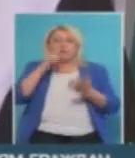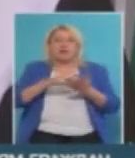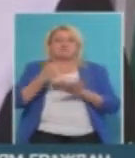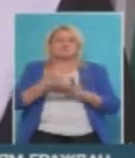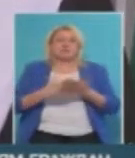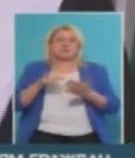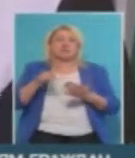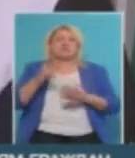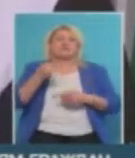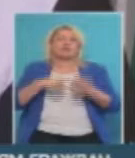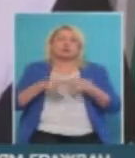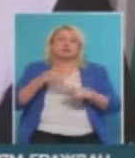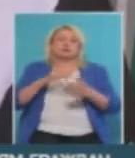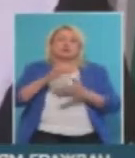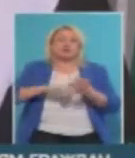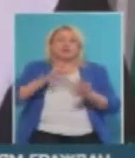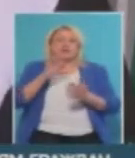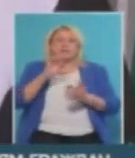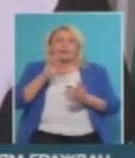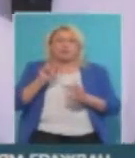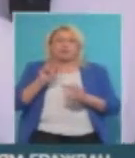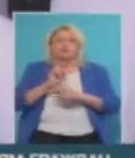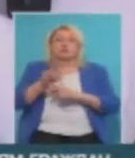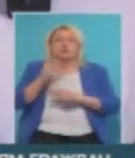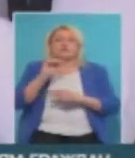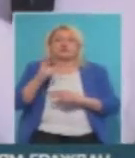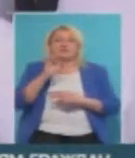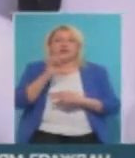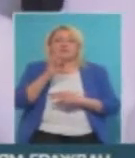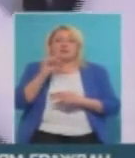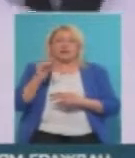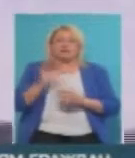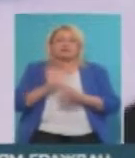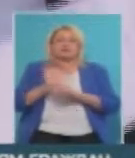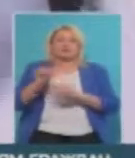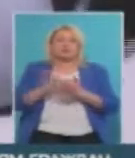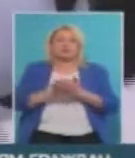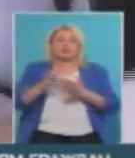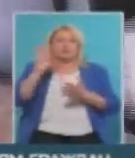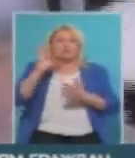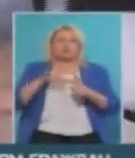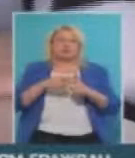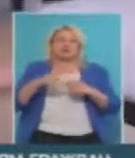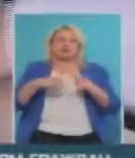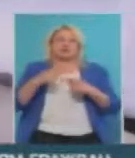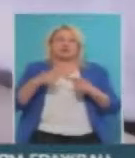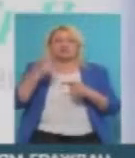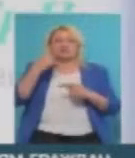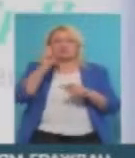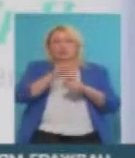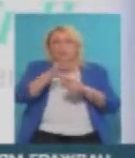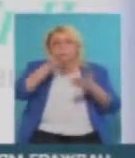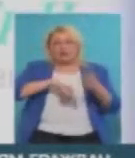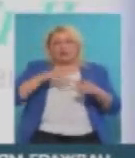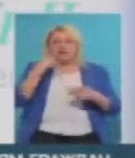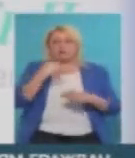список тех, кому вернут удержанный ИПН, могут обратиться в офис ЕНПФ, прислать документы по почте, либо через поверенное лицо. Если,